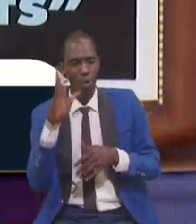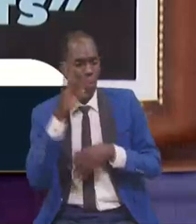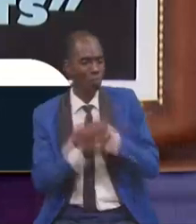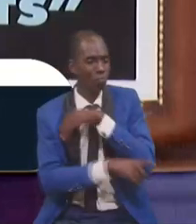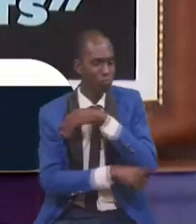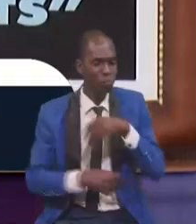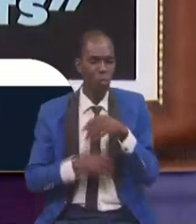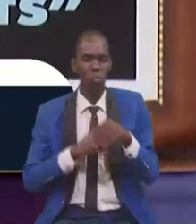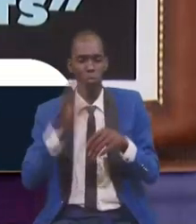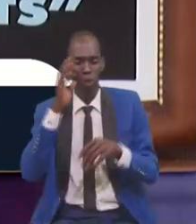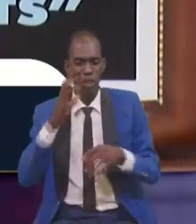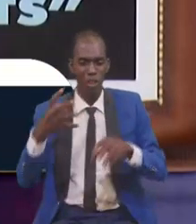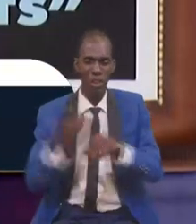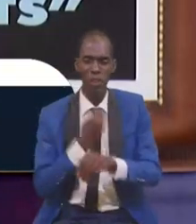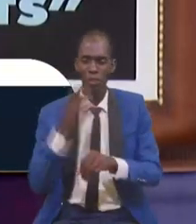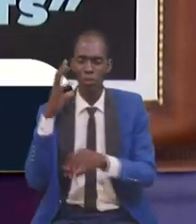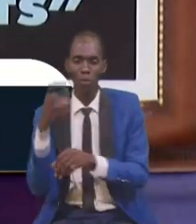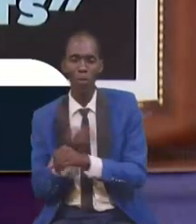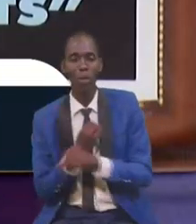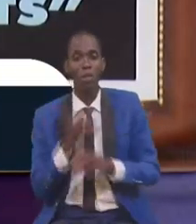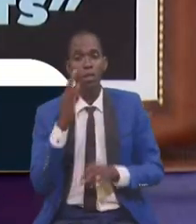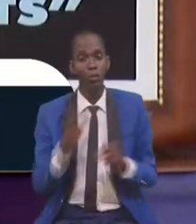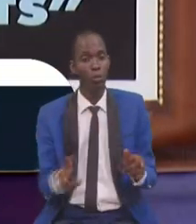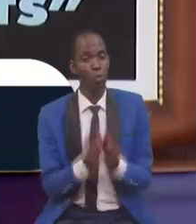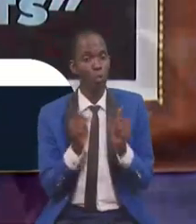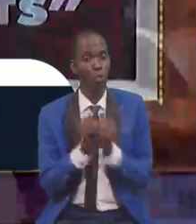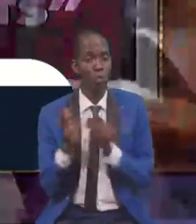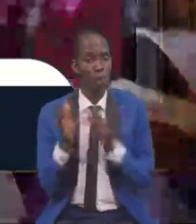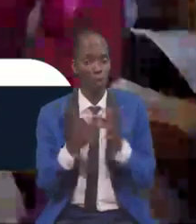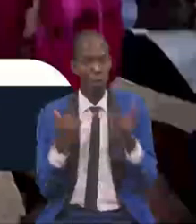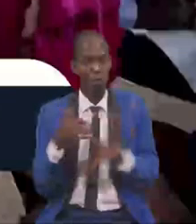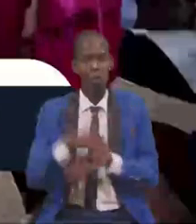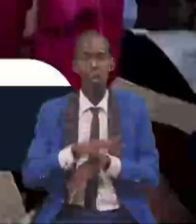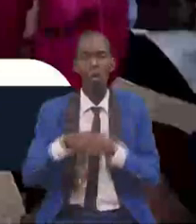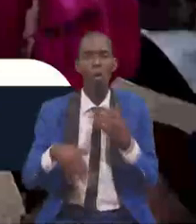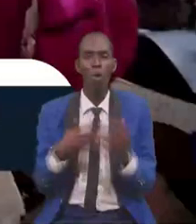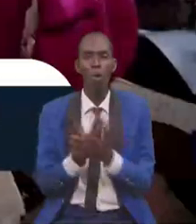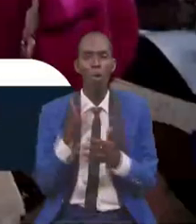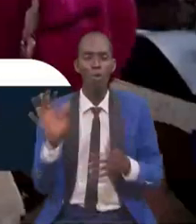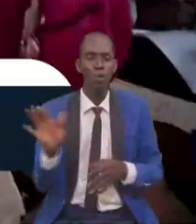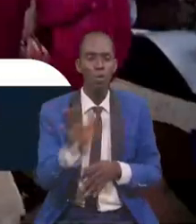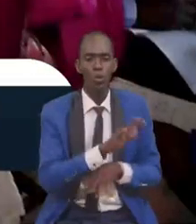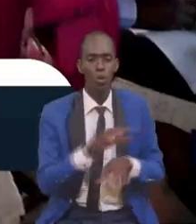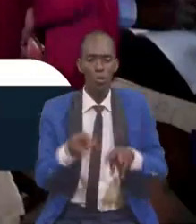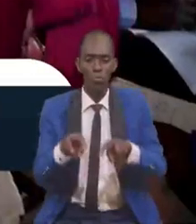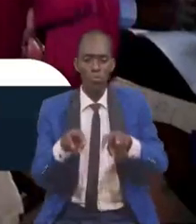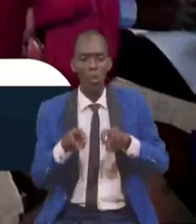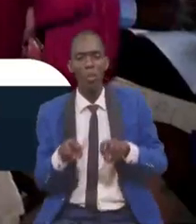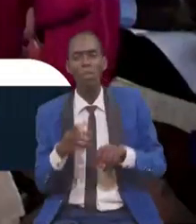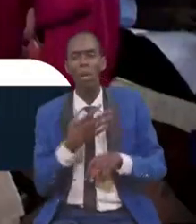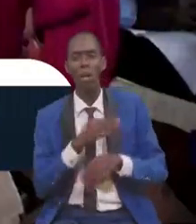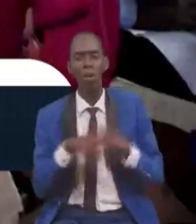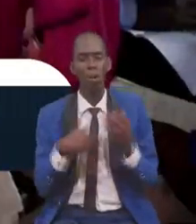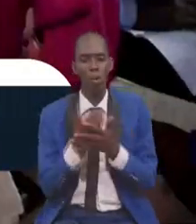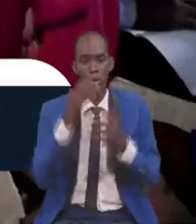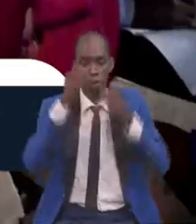a rencontré Jésus. Alors, dès que vous rencontrez Jésus ce soir, toute l'avarice va disparaître,